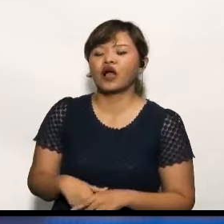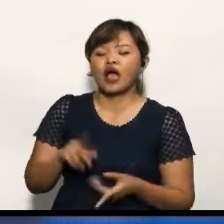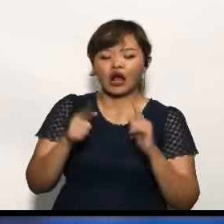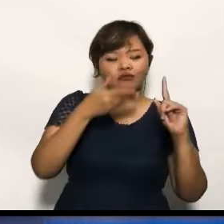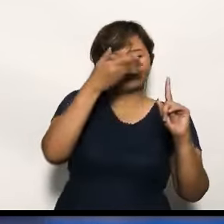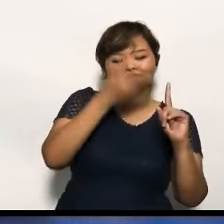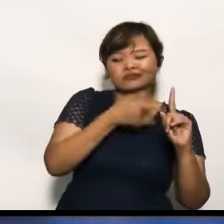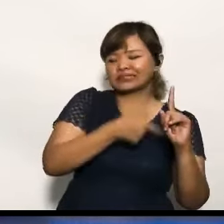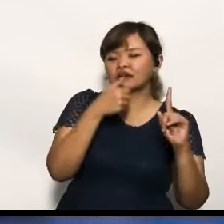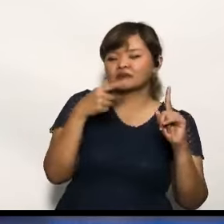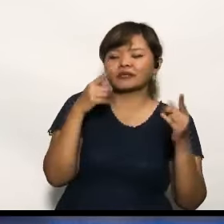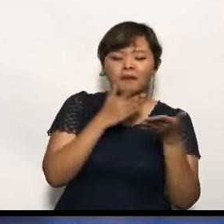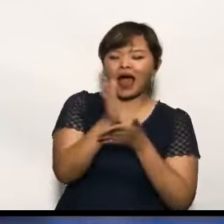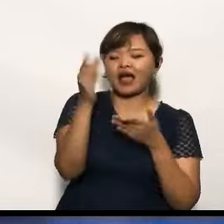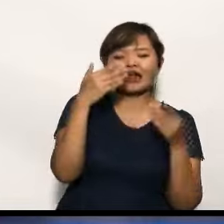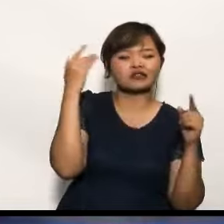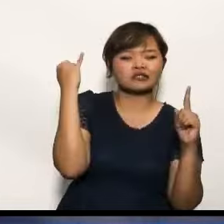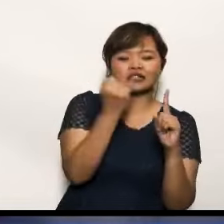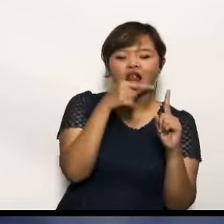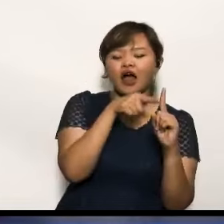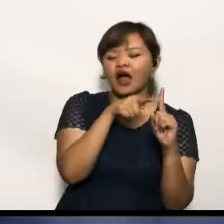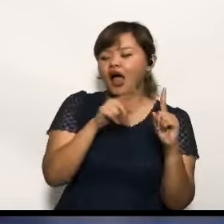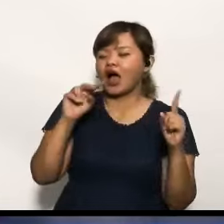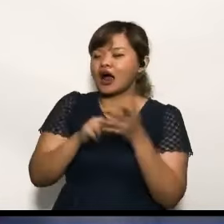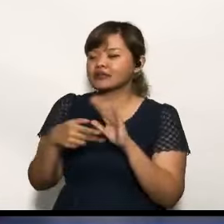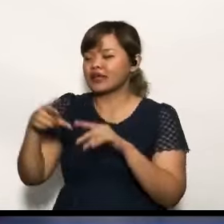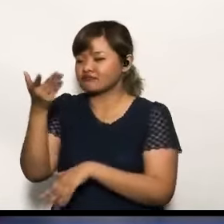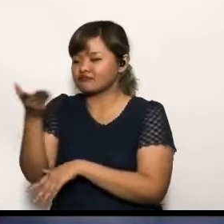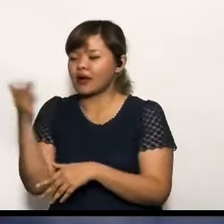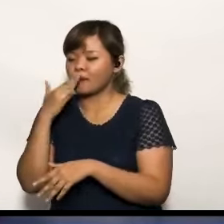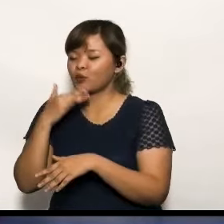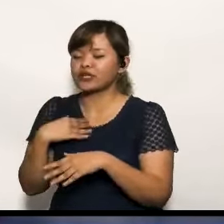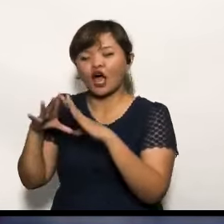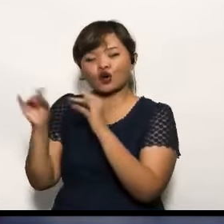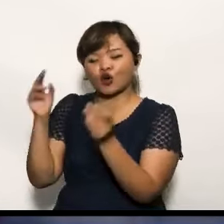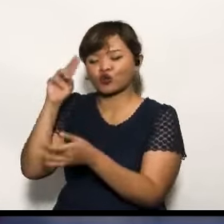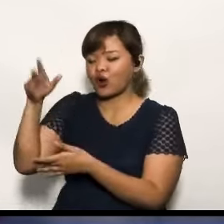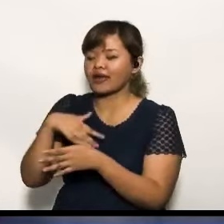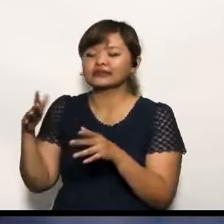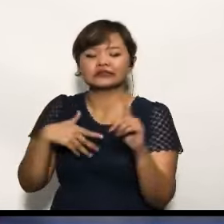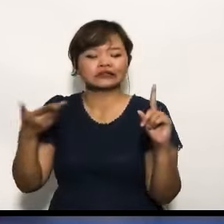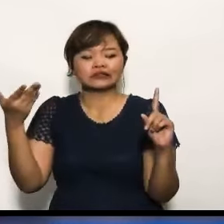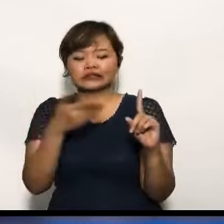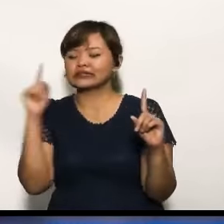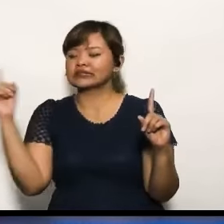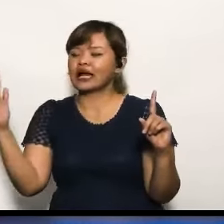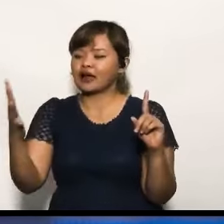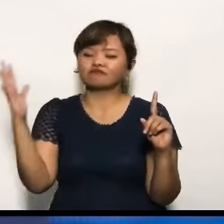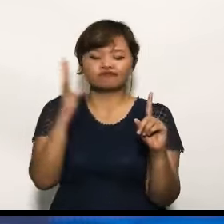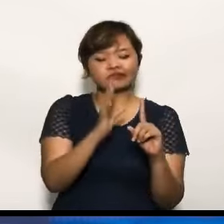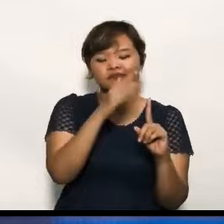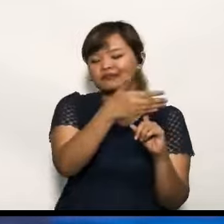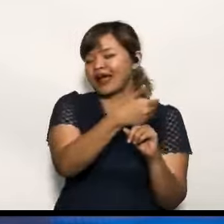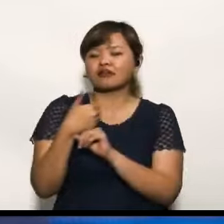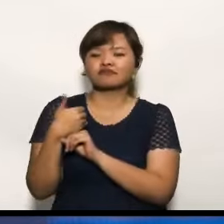kalaupun seorang kedapatan melakukan suatu pelanggaran, maka kamu yang rohani harus memimpin orang itu ke jalan yang benar dalam